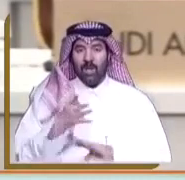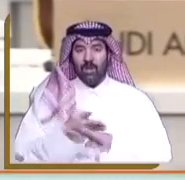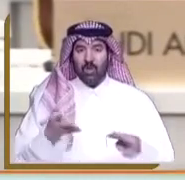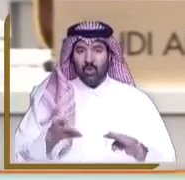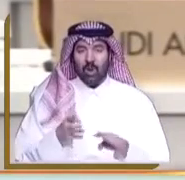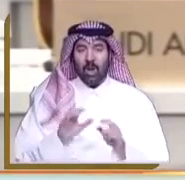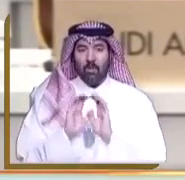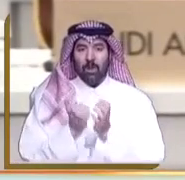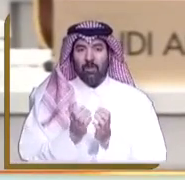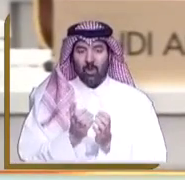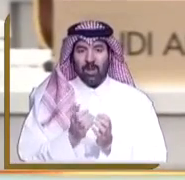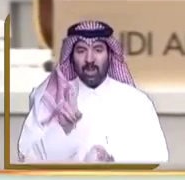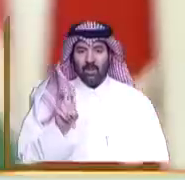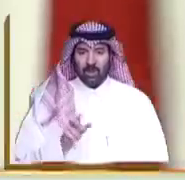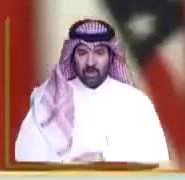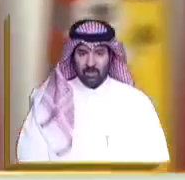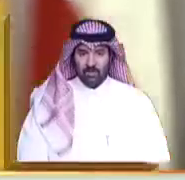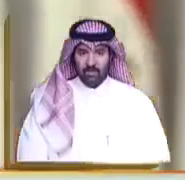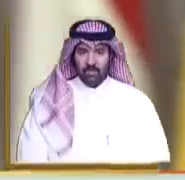المجموعة.